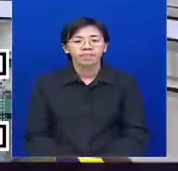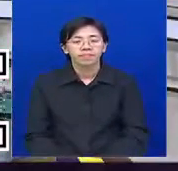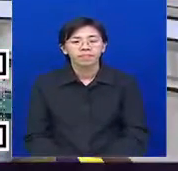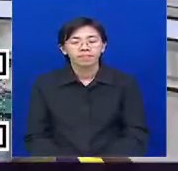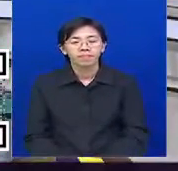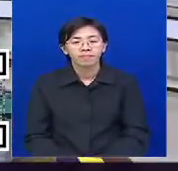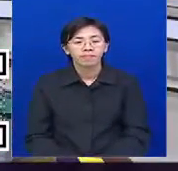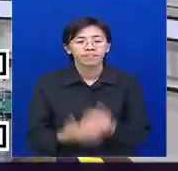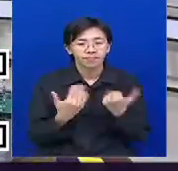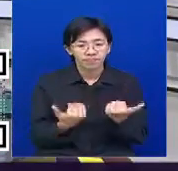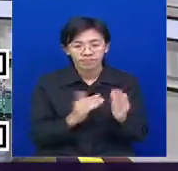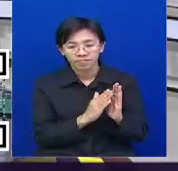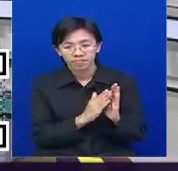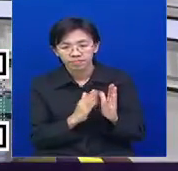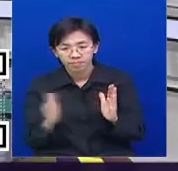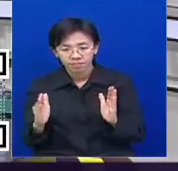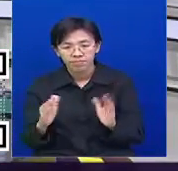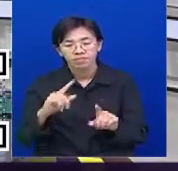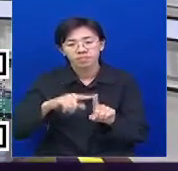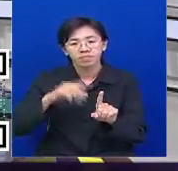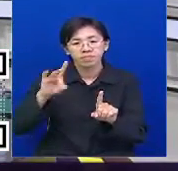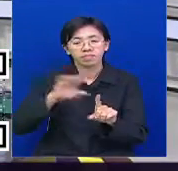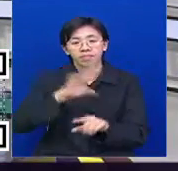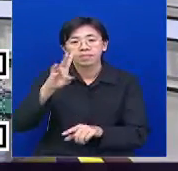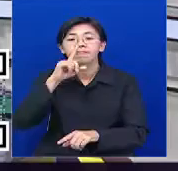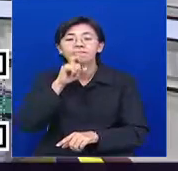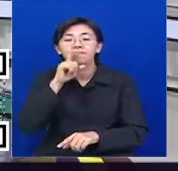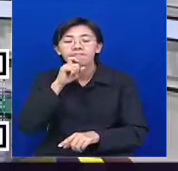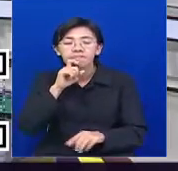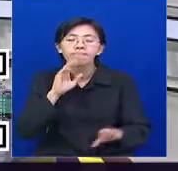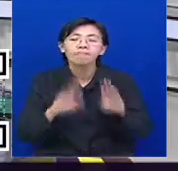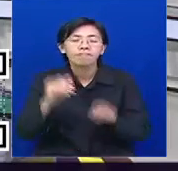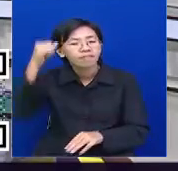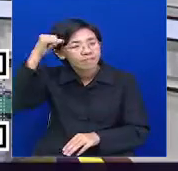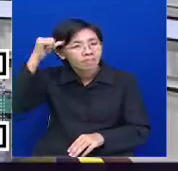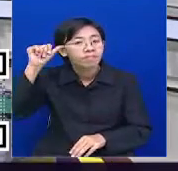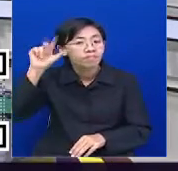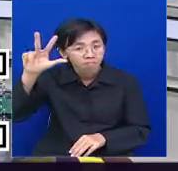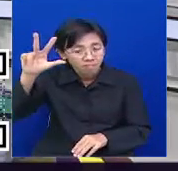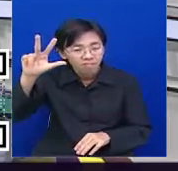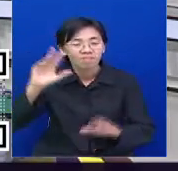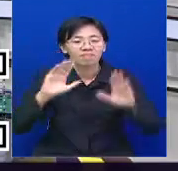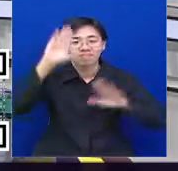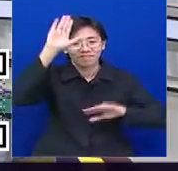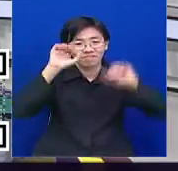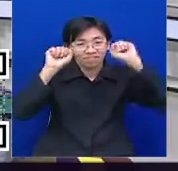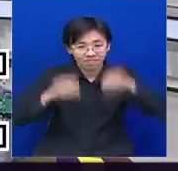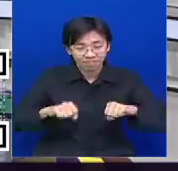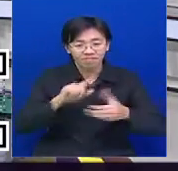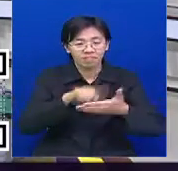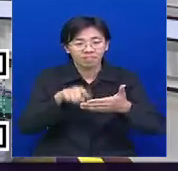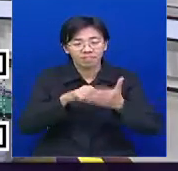นับจากวันนี้ไปนะครับจนถึงวันที่7สิงหาคมก็ราวๆ3วันเท่านั้นก็ถึงวันลงประชามติร่างรัฐธรรมนูญนะครับ